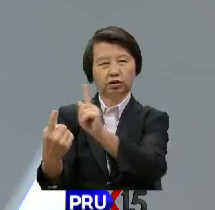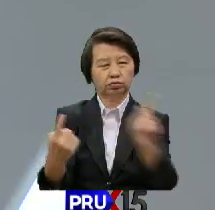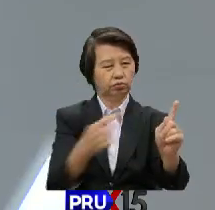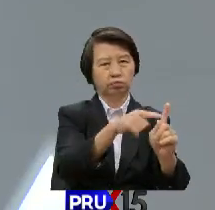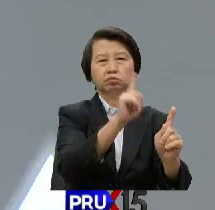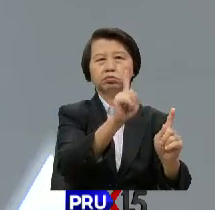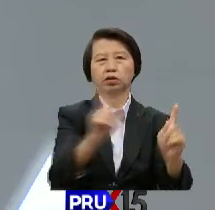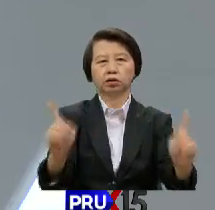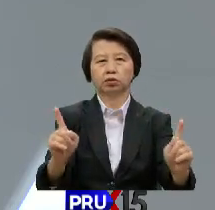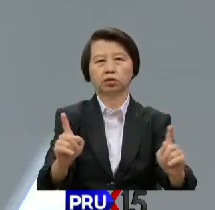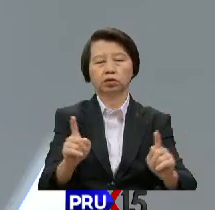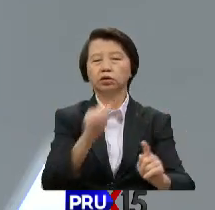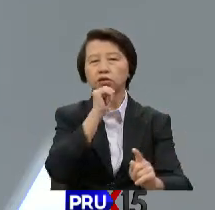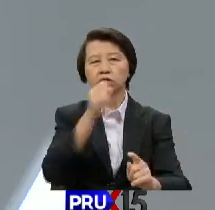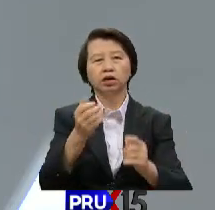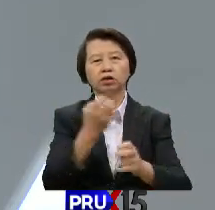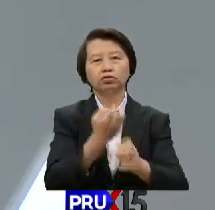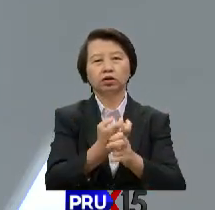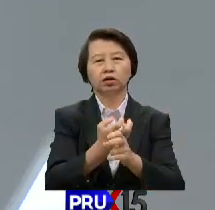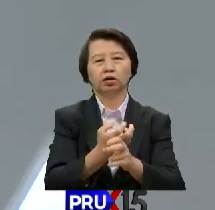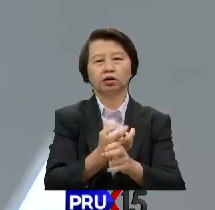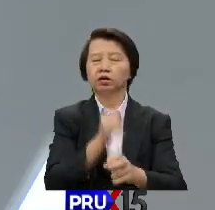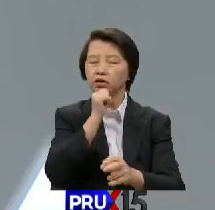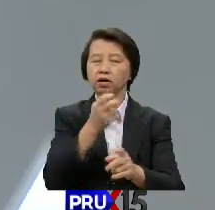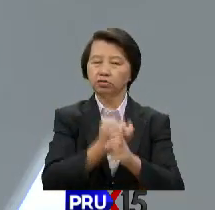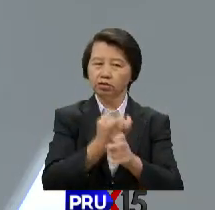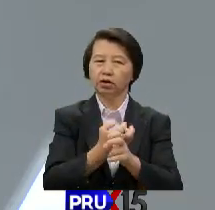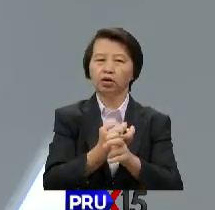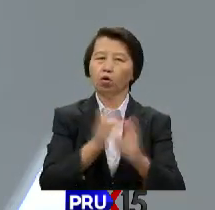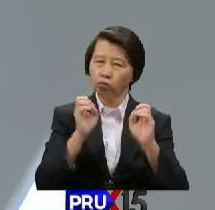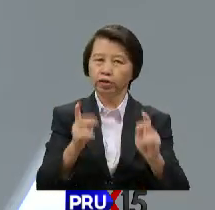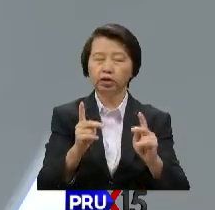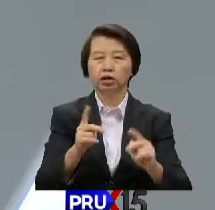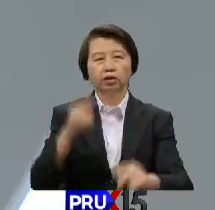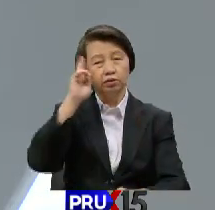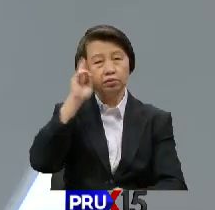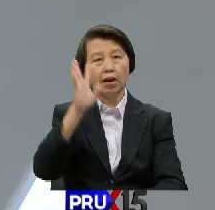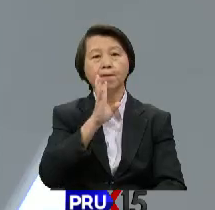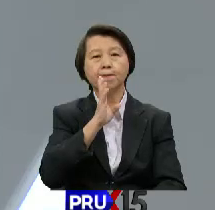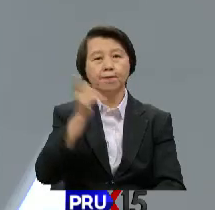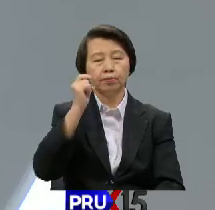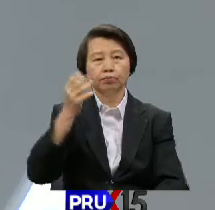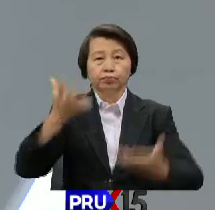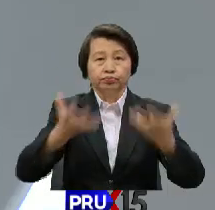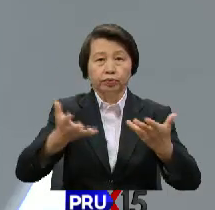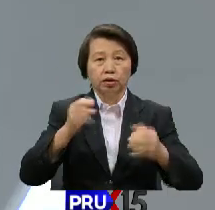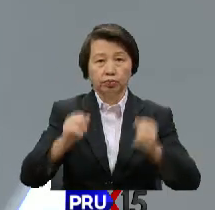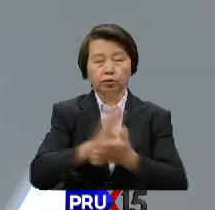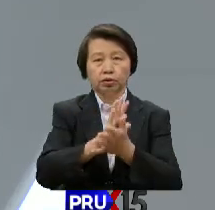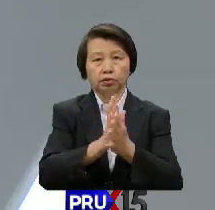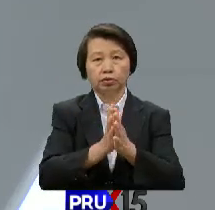sepertinya tidak ada begitu sukar dan satu lawan satu jadi seperti yang dikatakan Tadi ia mungkin boleh menjadi